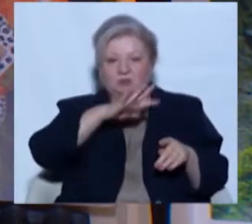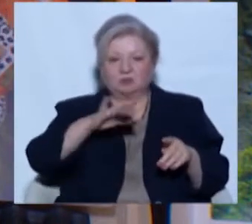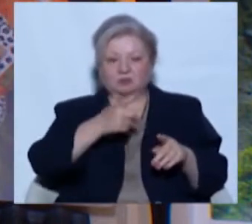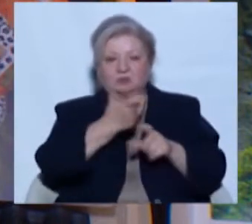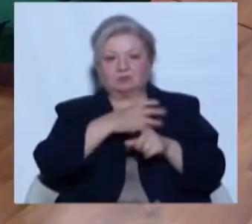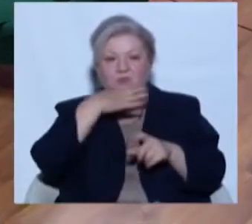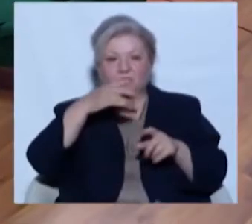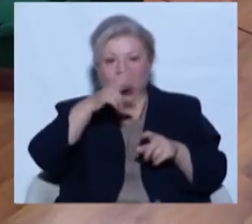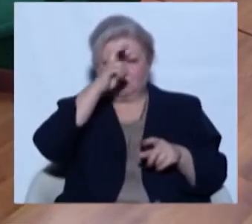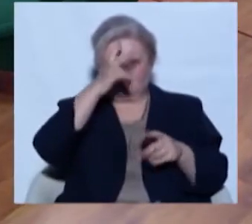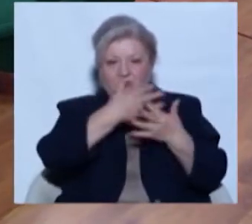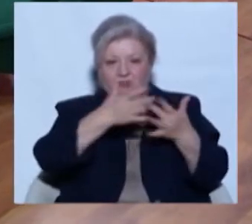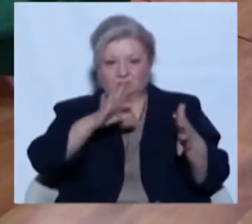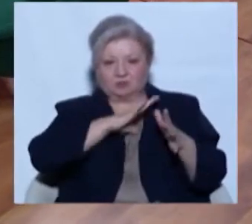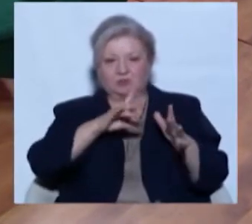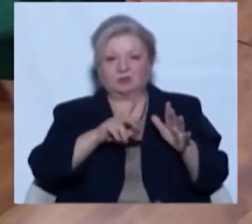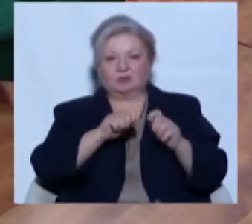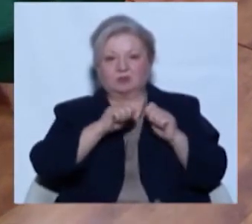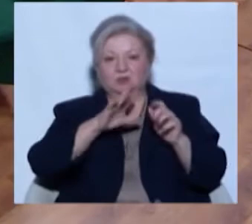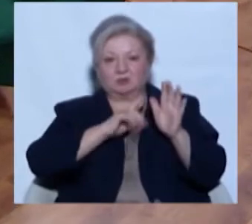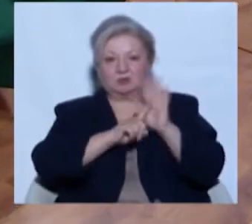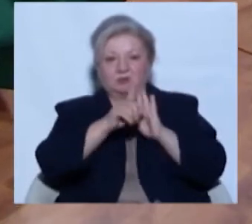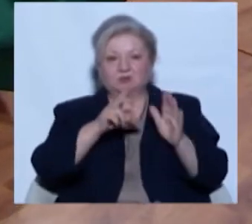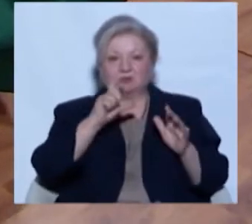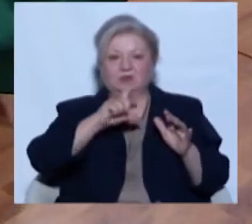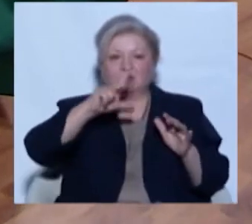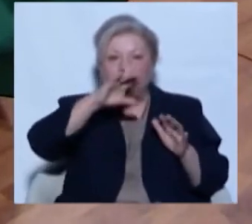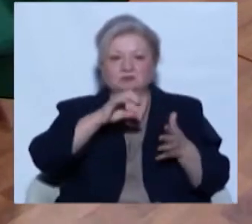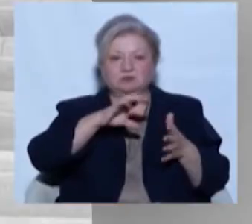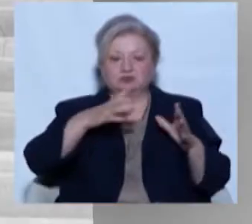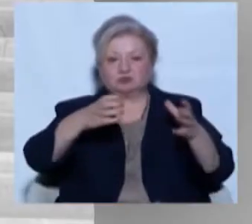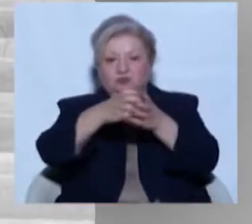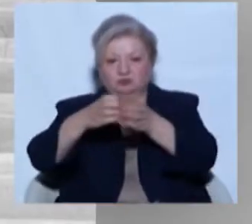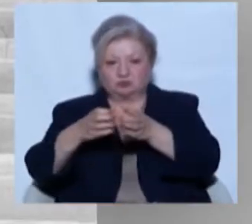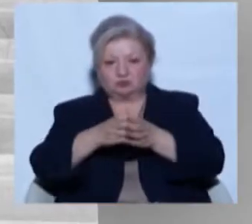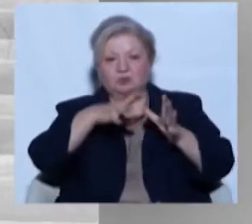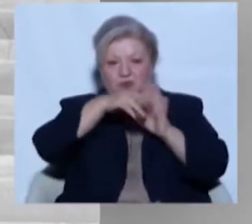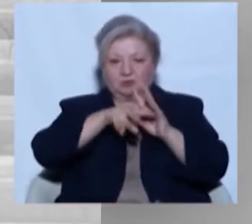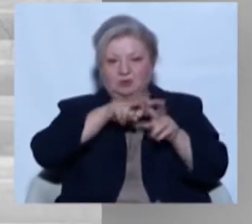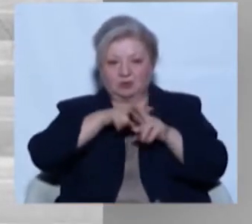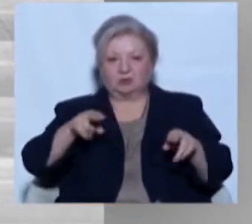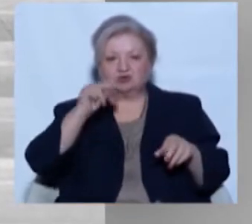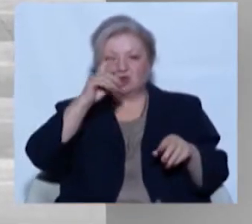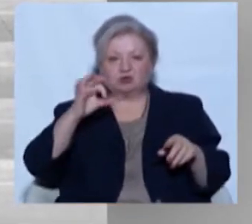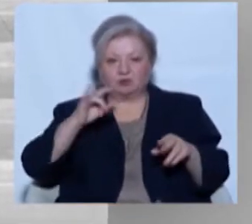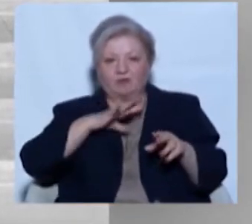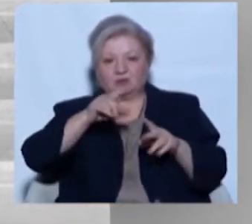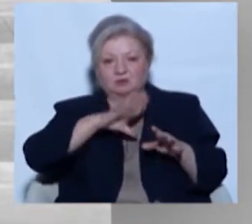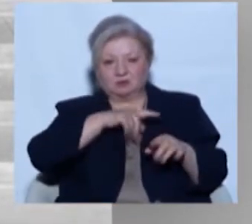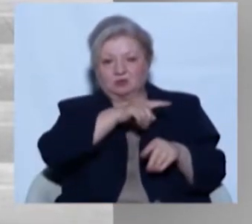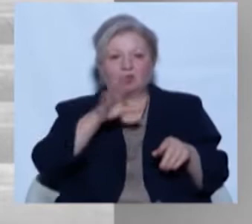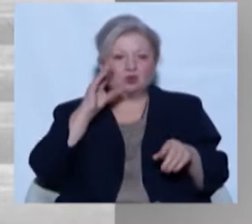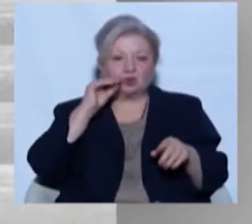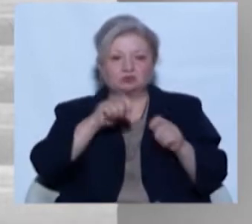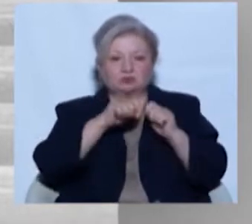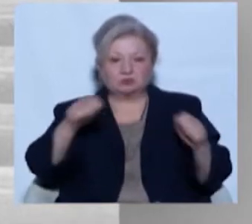შეიქმნა ეგრეთ წოდებული ჰელსინკის ჯგუფები. Მათ შორის ჩეხოსლოვაკიაშიც სწორედ ამ პერიოდში შეიქმნა